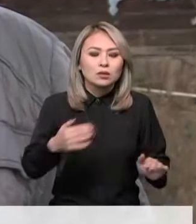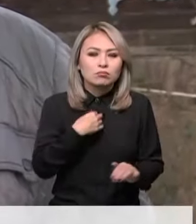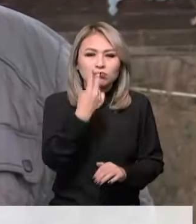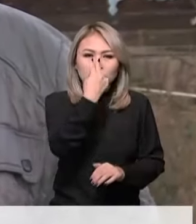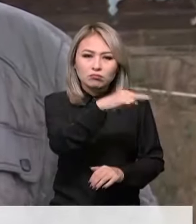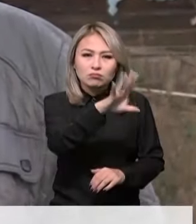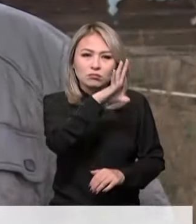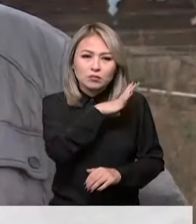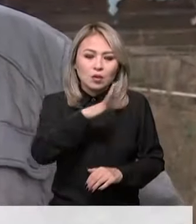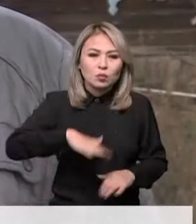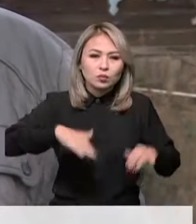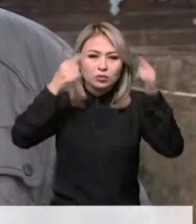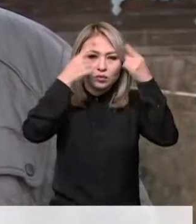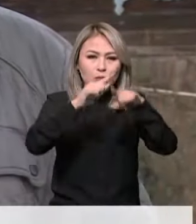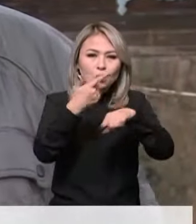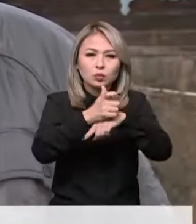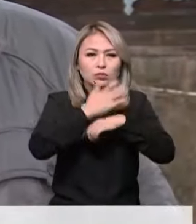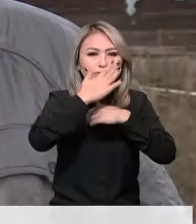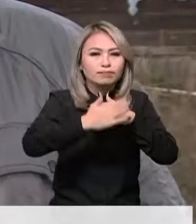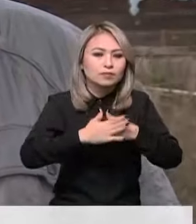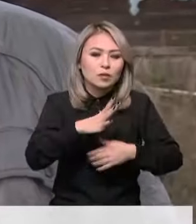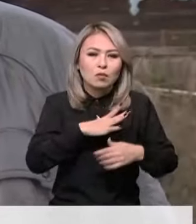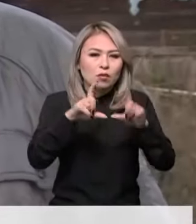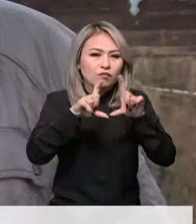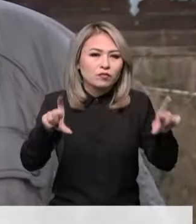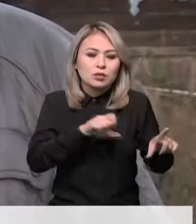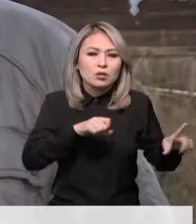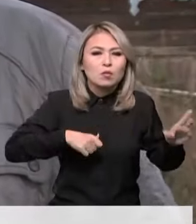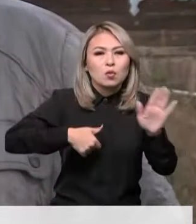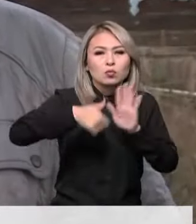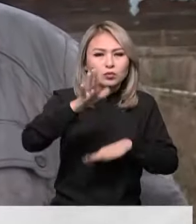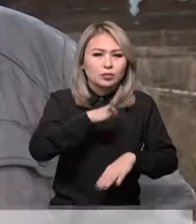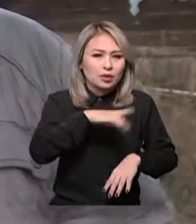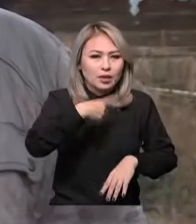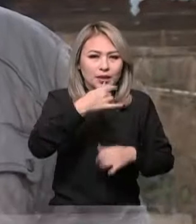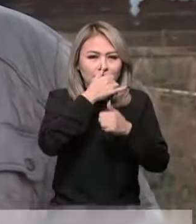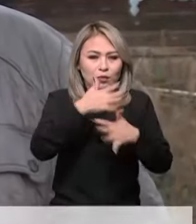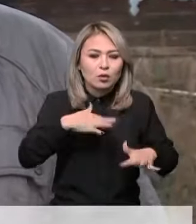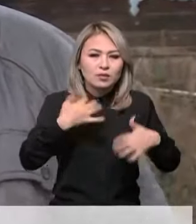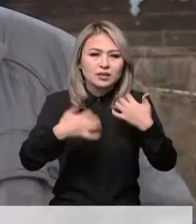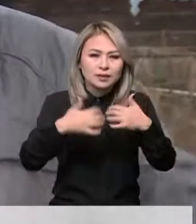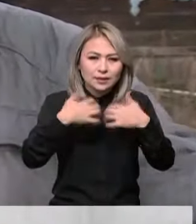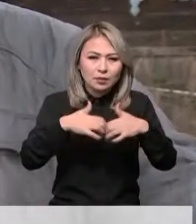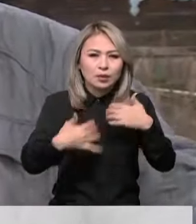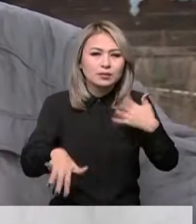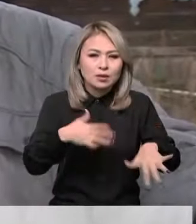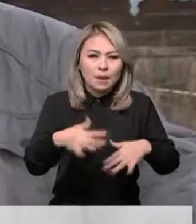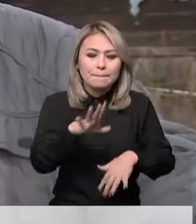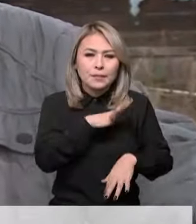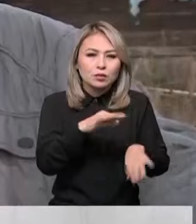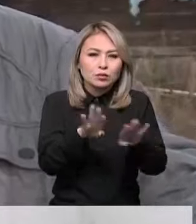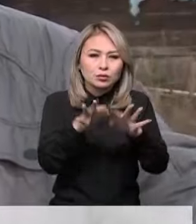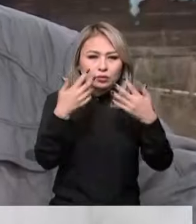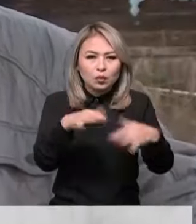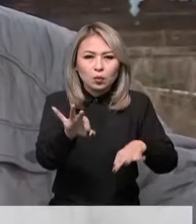көрген шығармын, әйтеуір техникаға өте жақын болдым. Мектепте үздік болдым деп айта алмаймын, есеп шығаруда осал едім. Бірақ мынаның бәріне